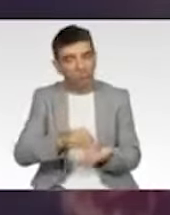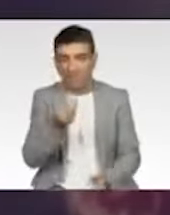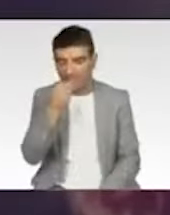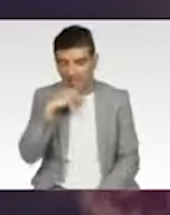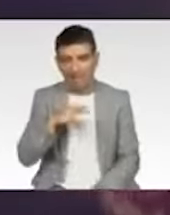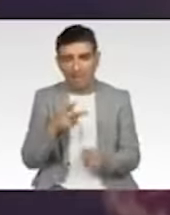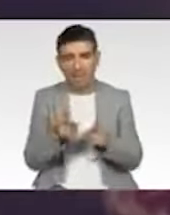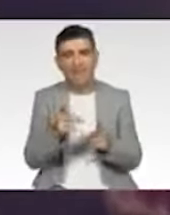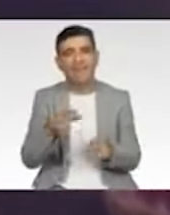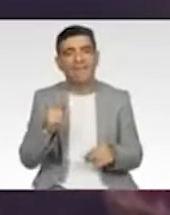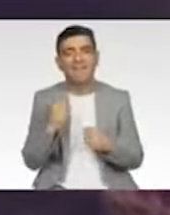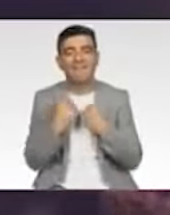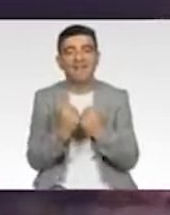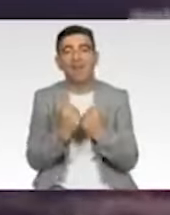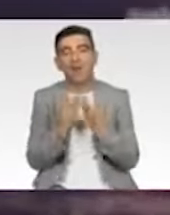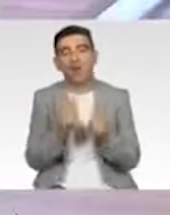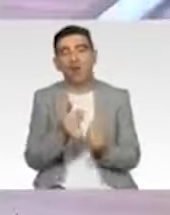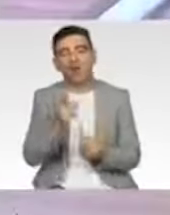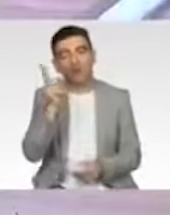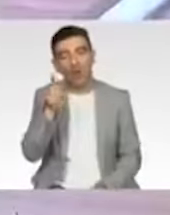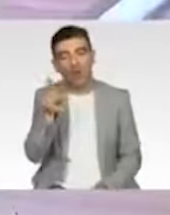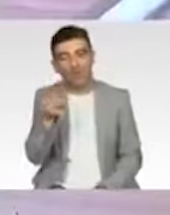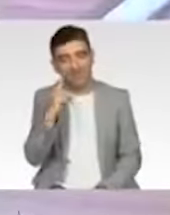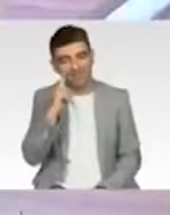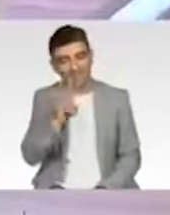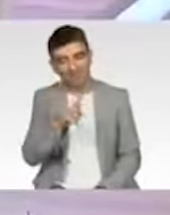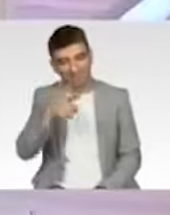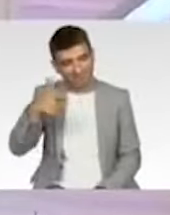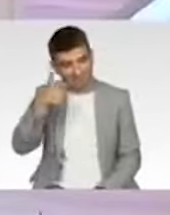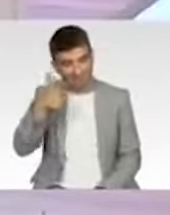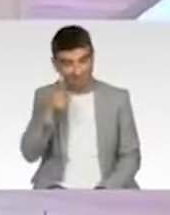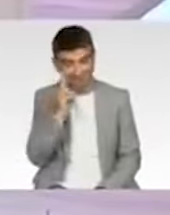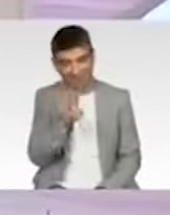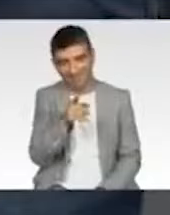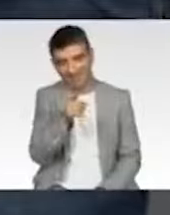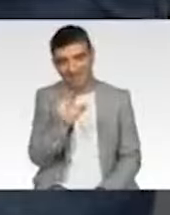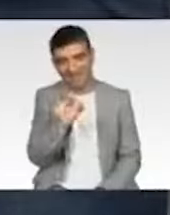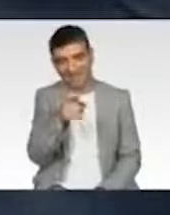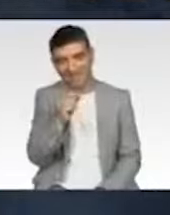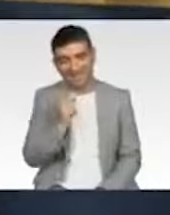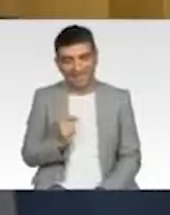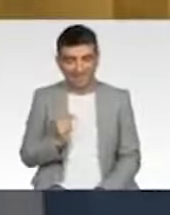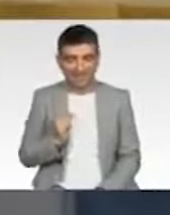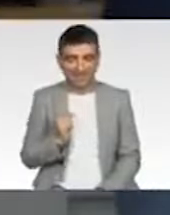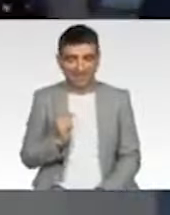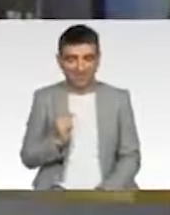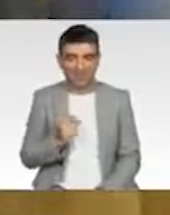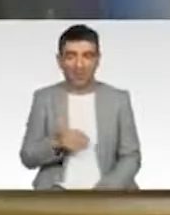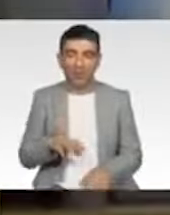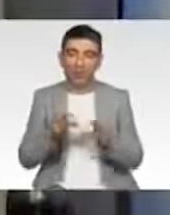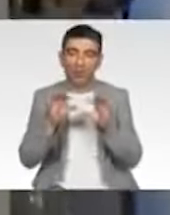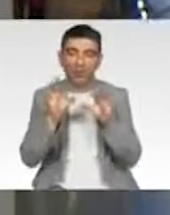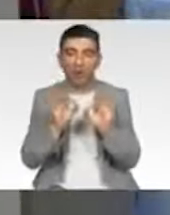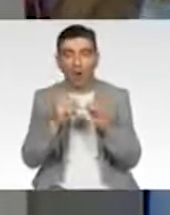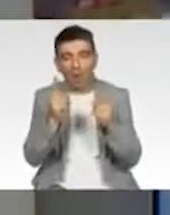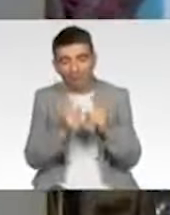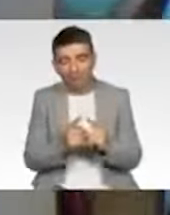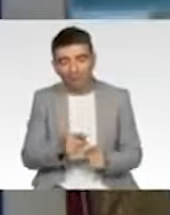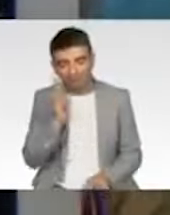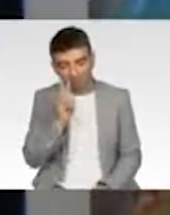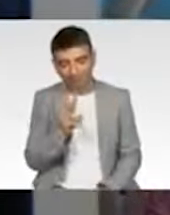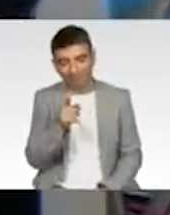Fadilacığım faydalı oldu zaten buradan belli. Yönetmenim çekersen faydalı oldu zaten buradan belli. Evet. Aynen. Yani. Şöyle bakalım, malzemelerim göreceğiz.